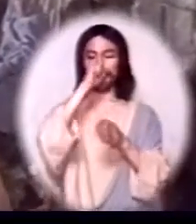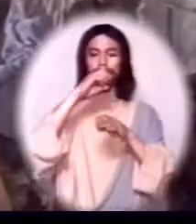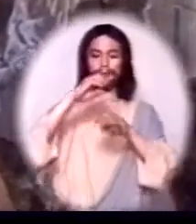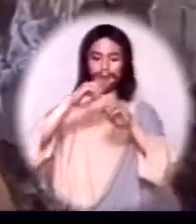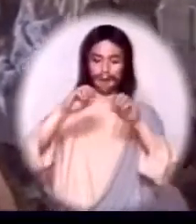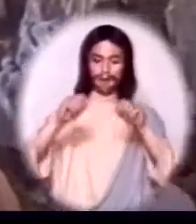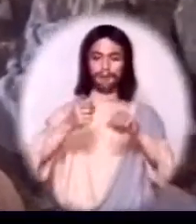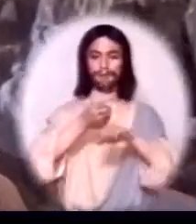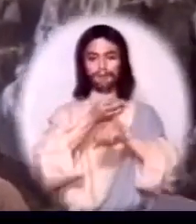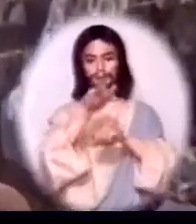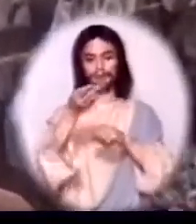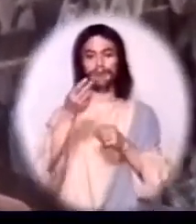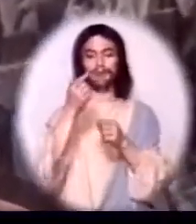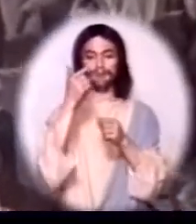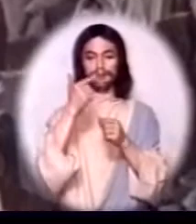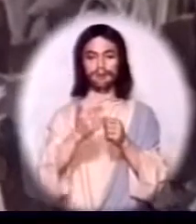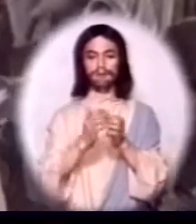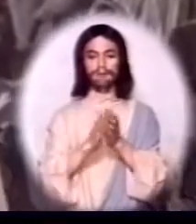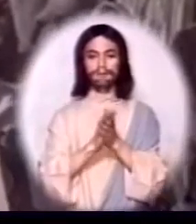그리고 좋은 땅에 뿌리운 씨는